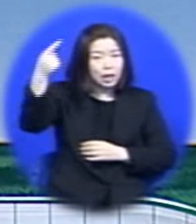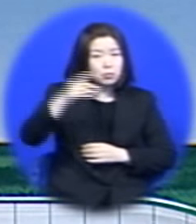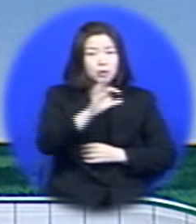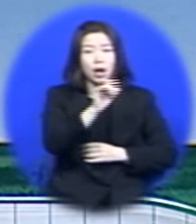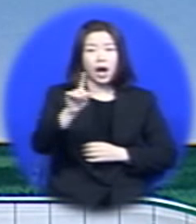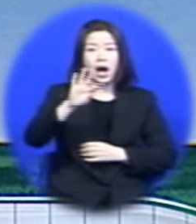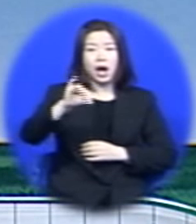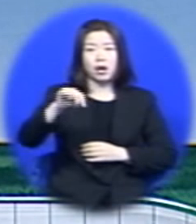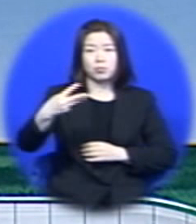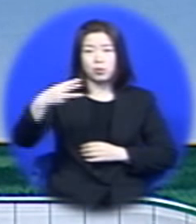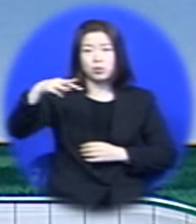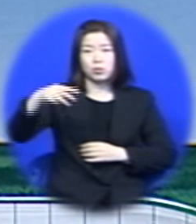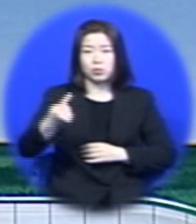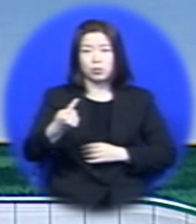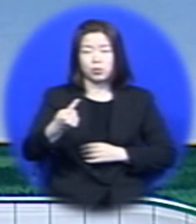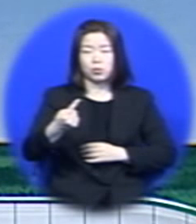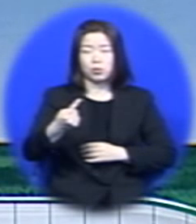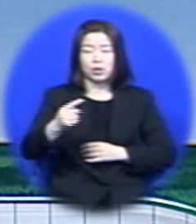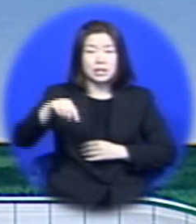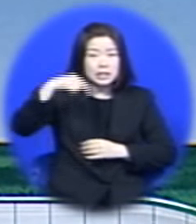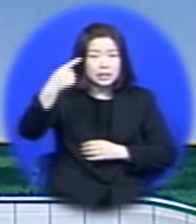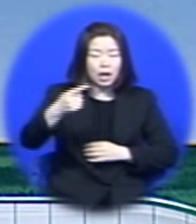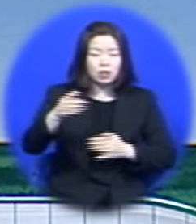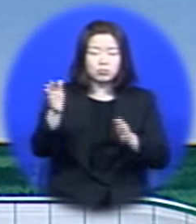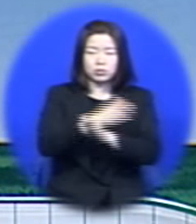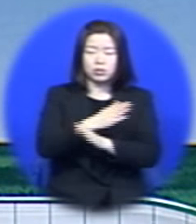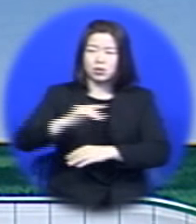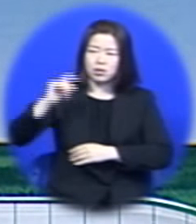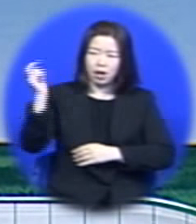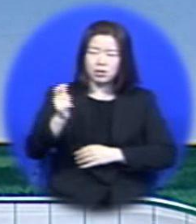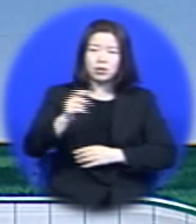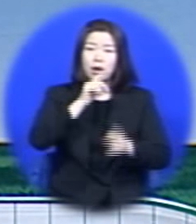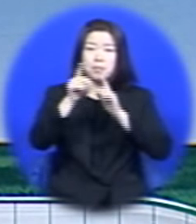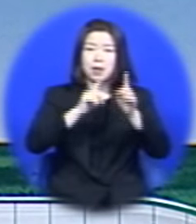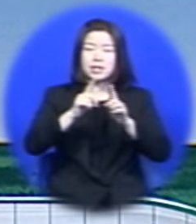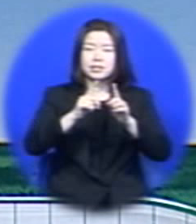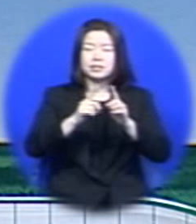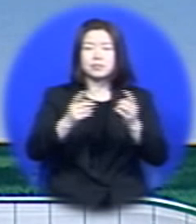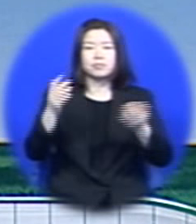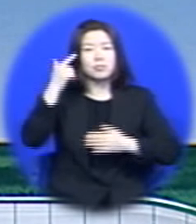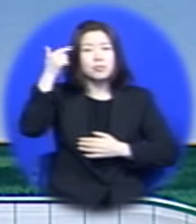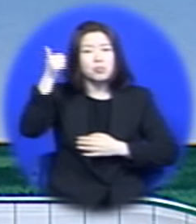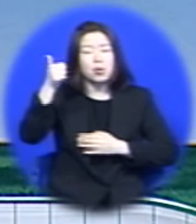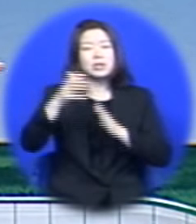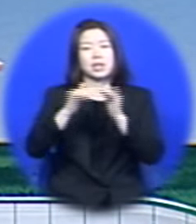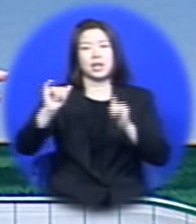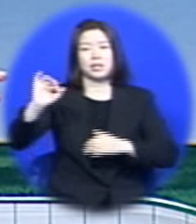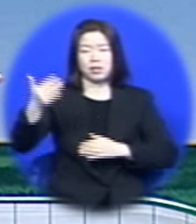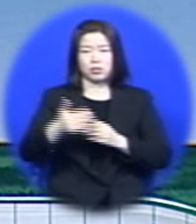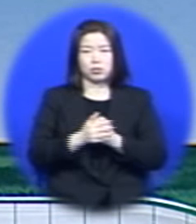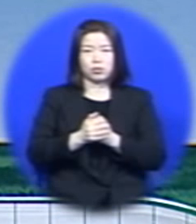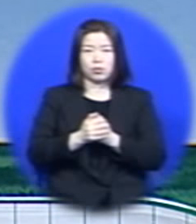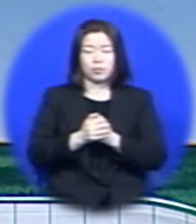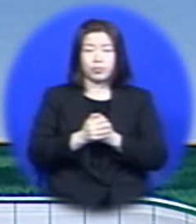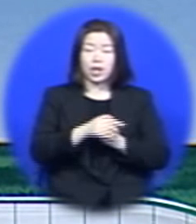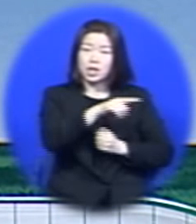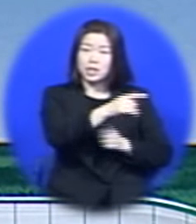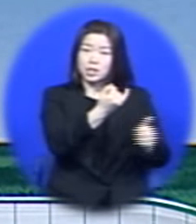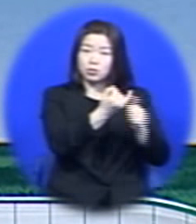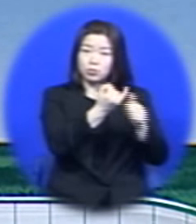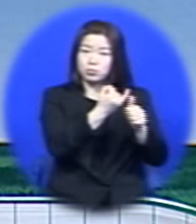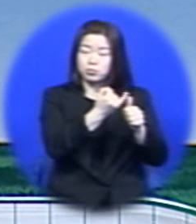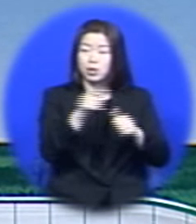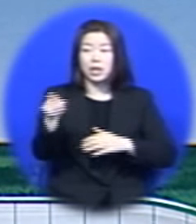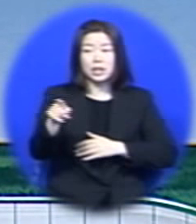아볼로는 강력한 말씀 사역자가 되었습니다. 브리스가와 아굴라 부부가 그렇게